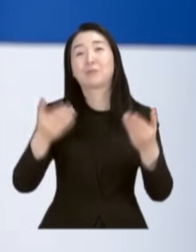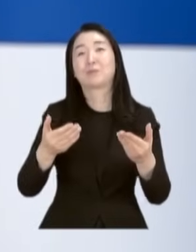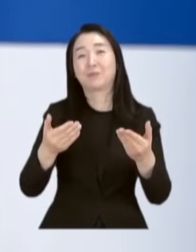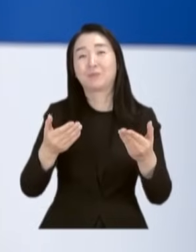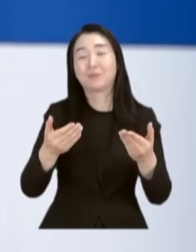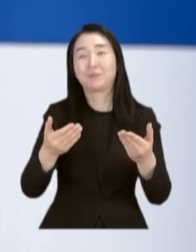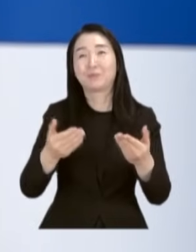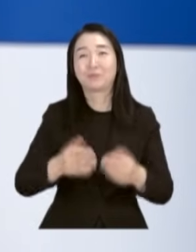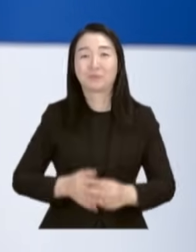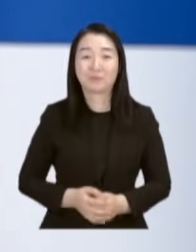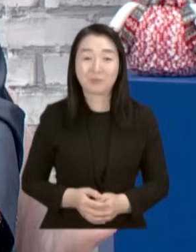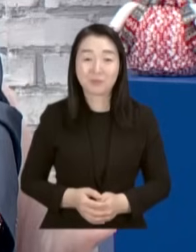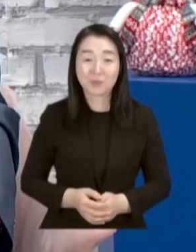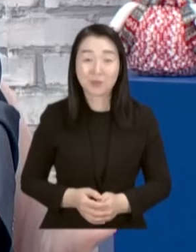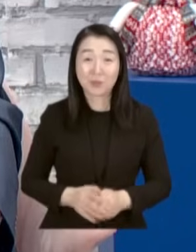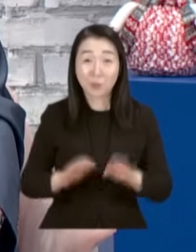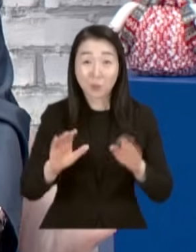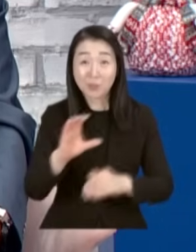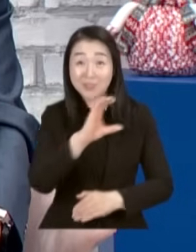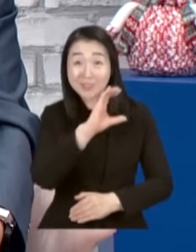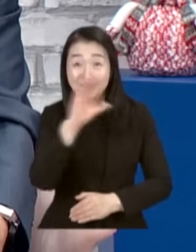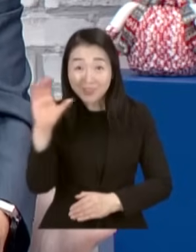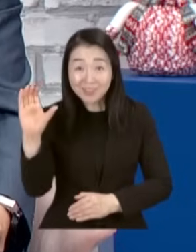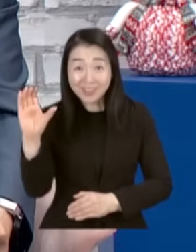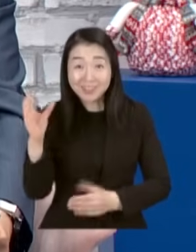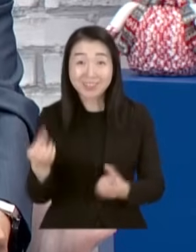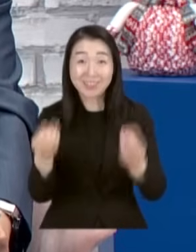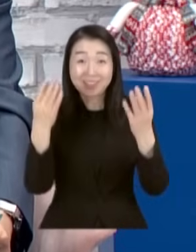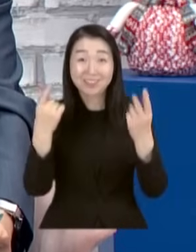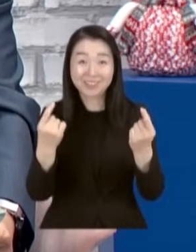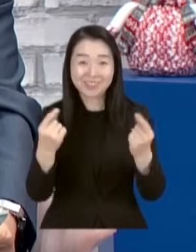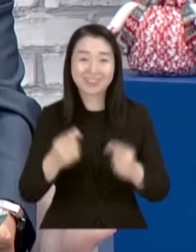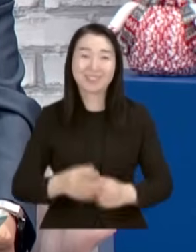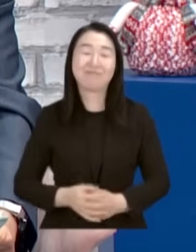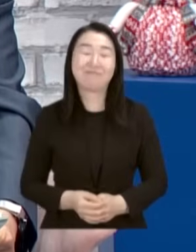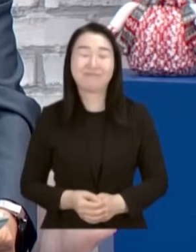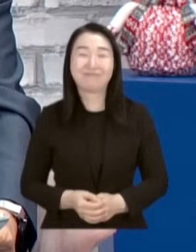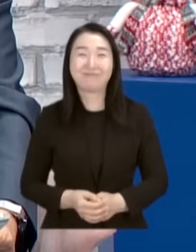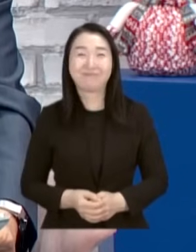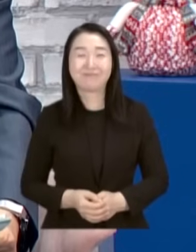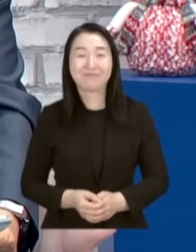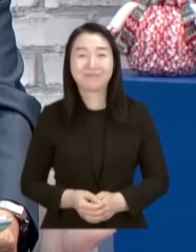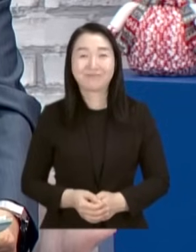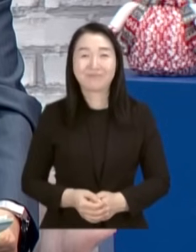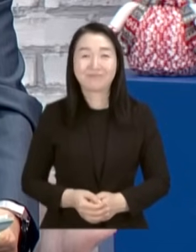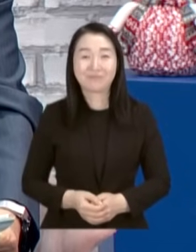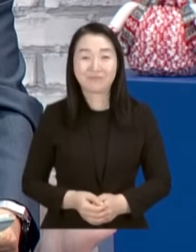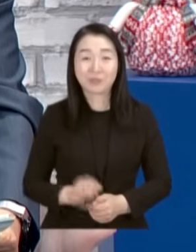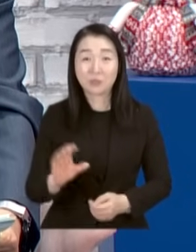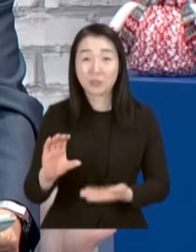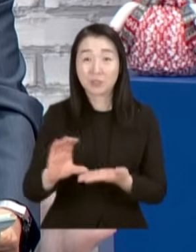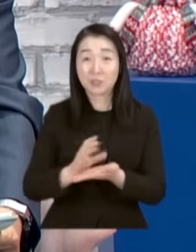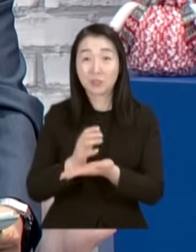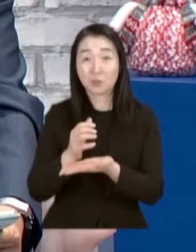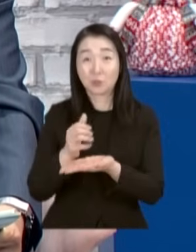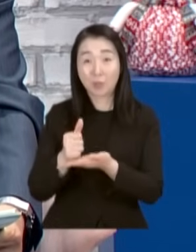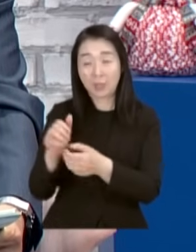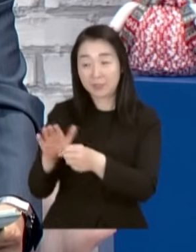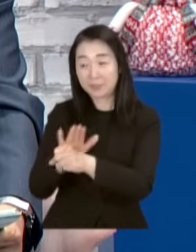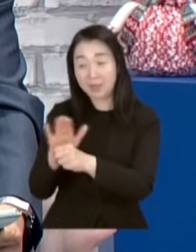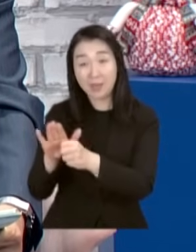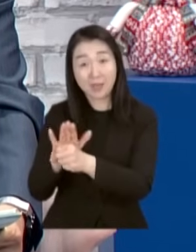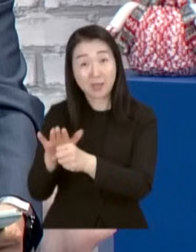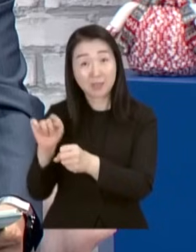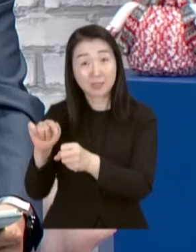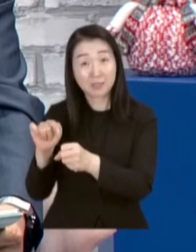거예요. 목사님 오늘 성탄절이 성탄절 발음도 안 된다. 우리 그리스도의 사랑을 우리가 분명히